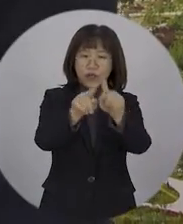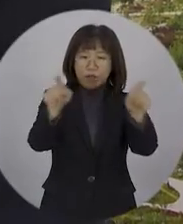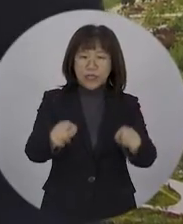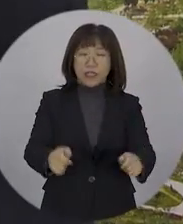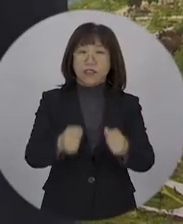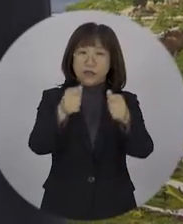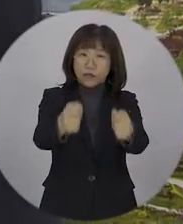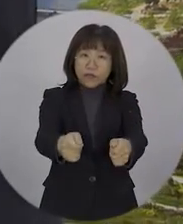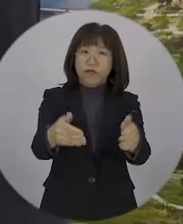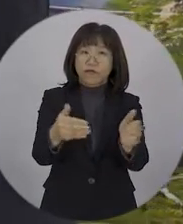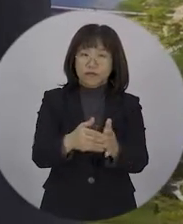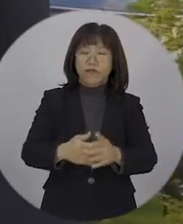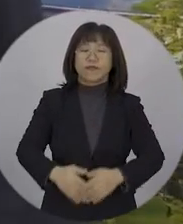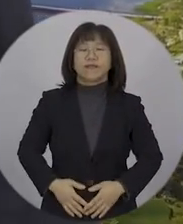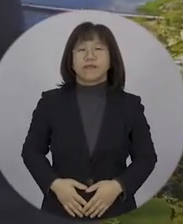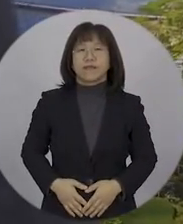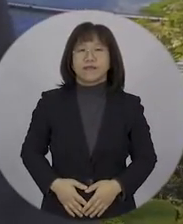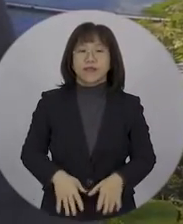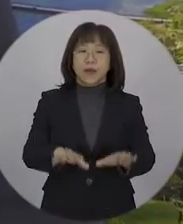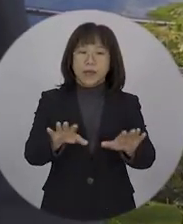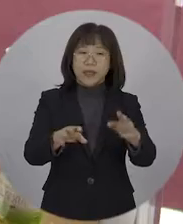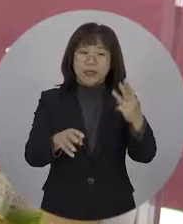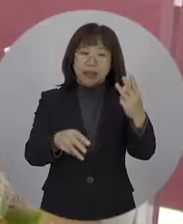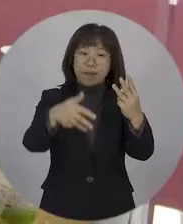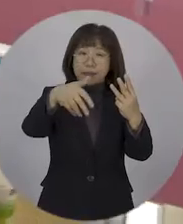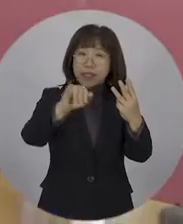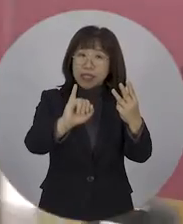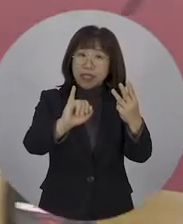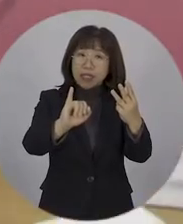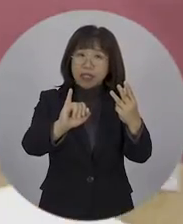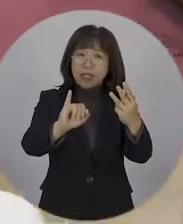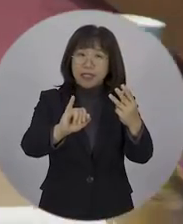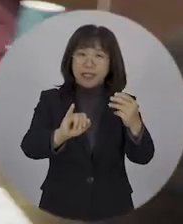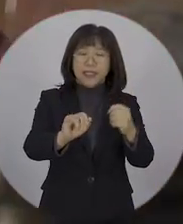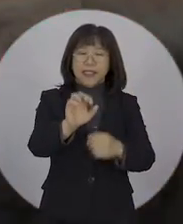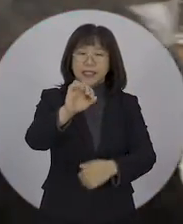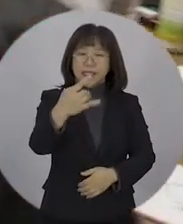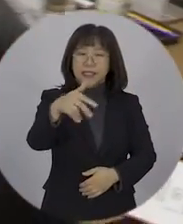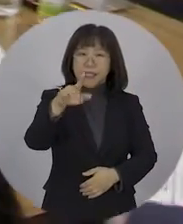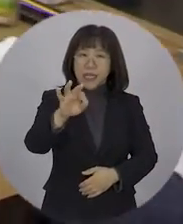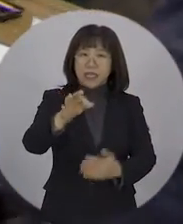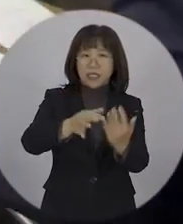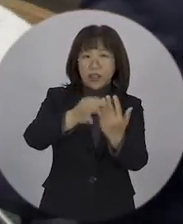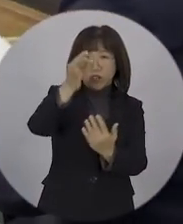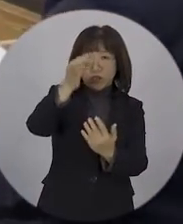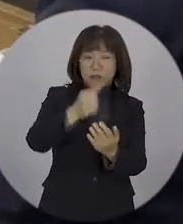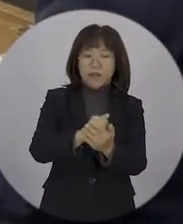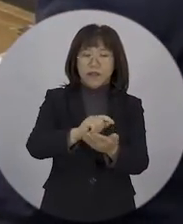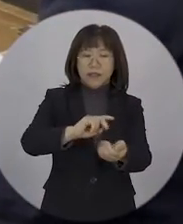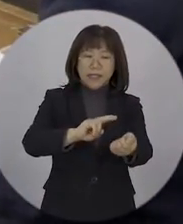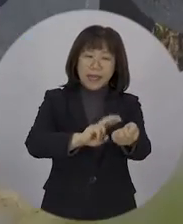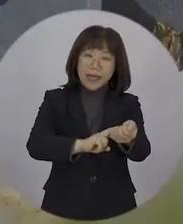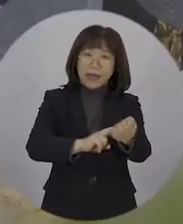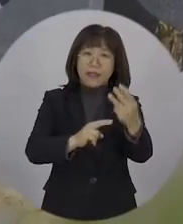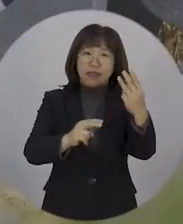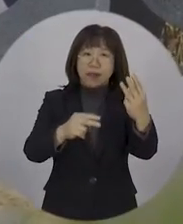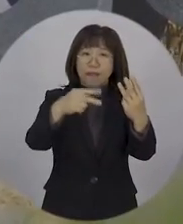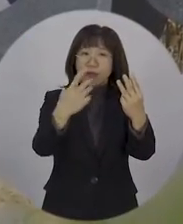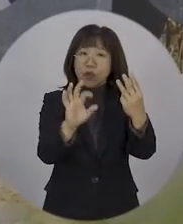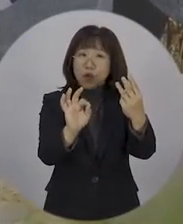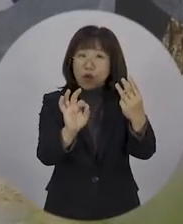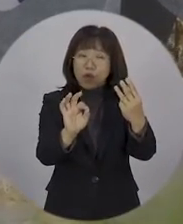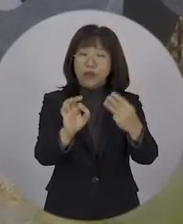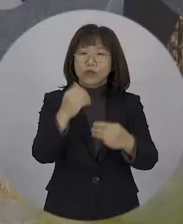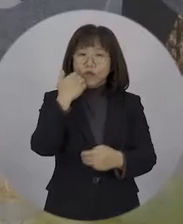진행되었습니다 본격적인 회의에서는 제 3기 공동 의장을 선출하는 시간을 갖고 가양 3동 주민 자치